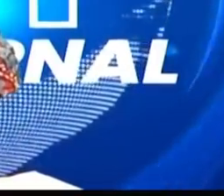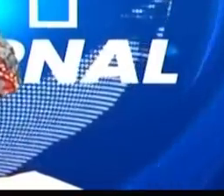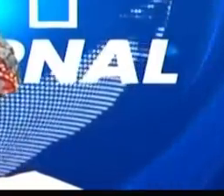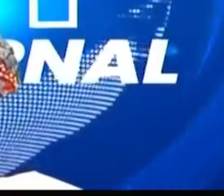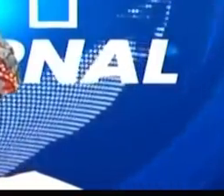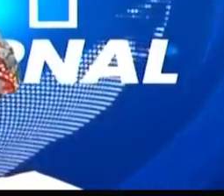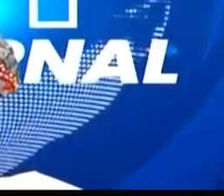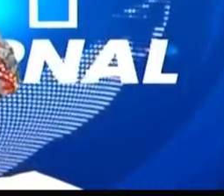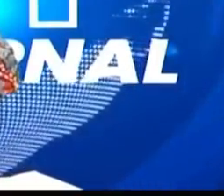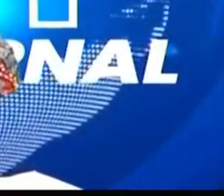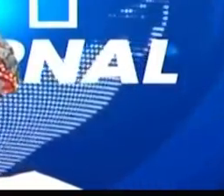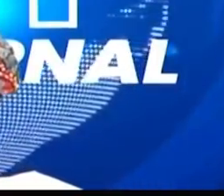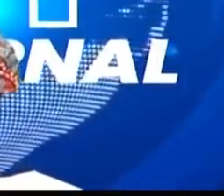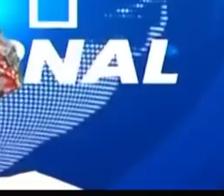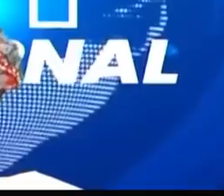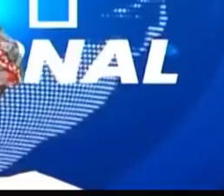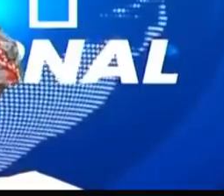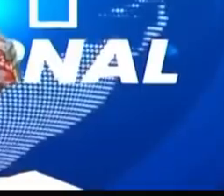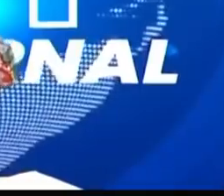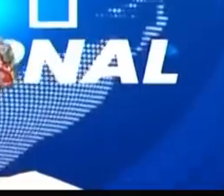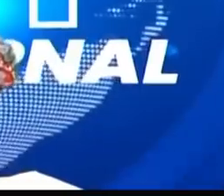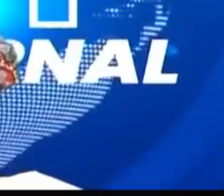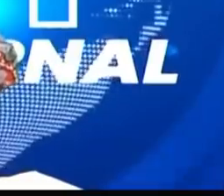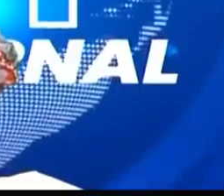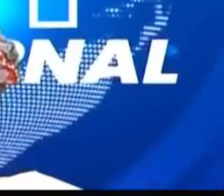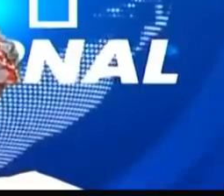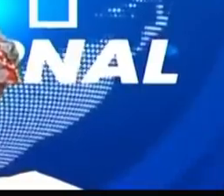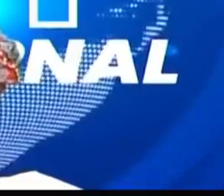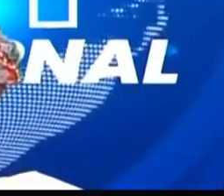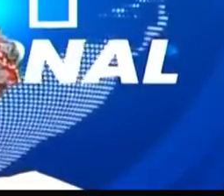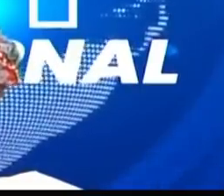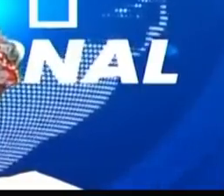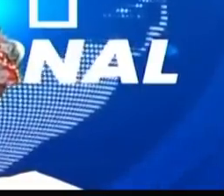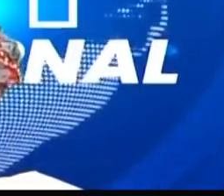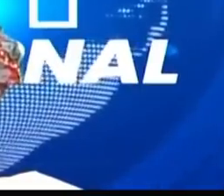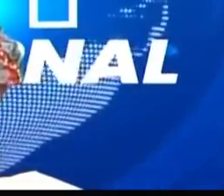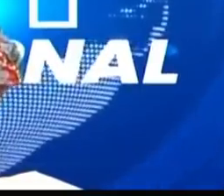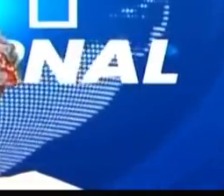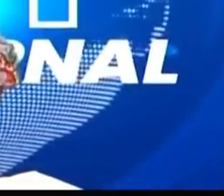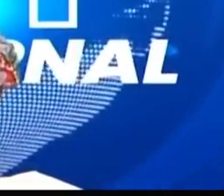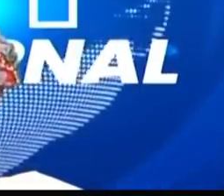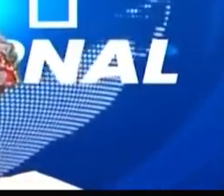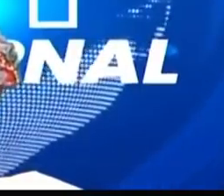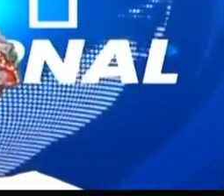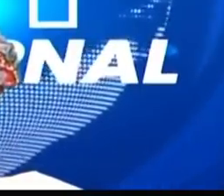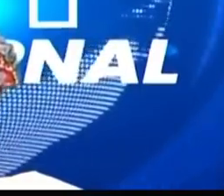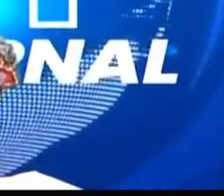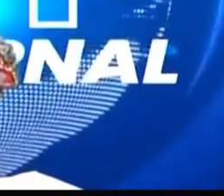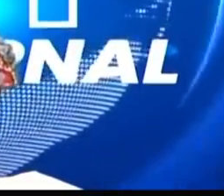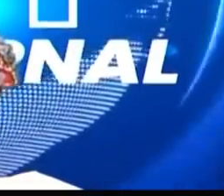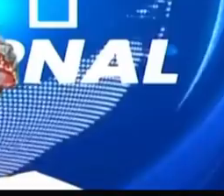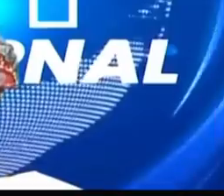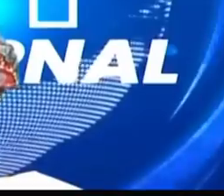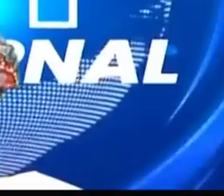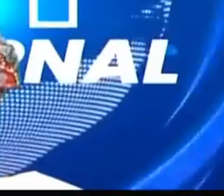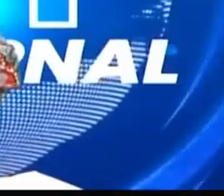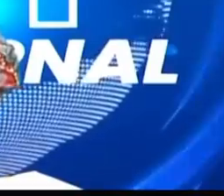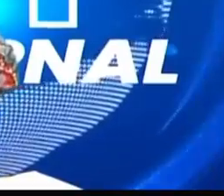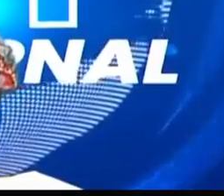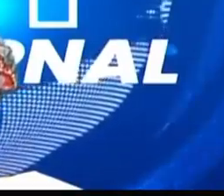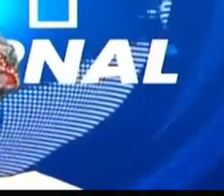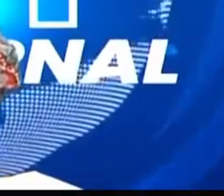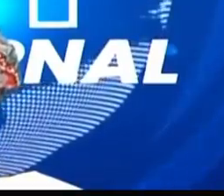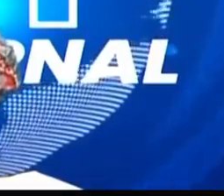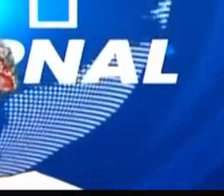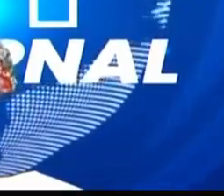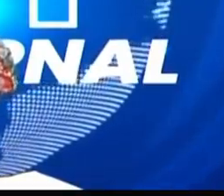Un camion-citerne avec produits pétroliers a encore explosé. Des morts et des blessés graves ont enregistré. L'autorité